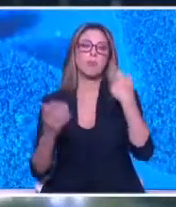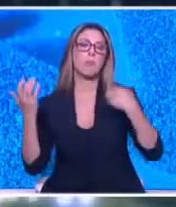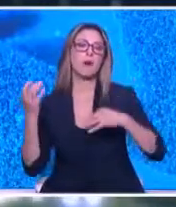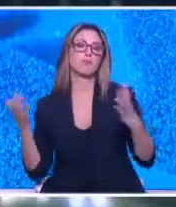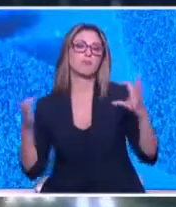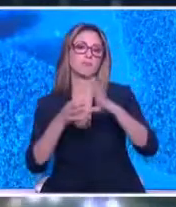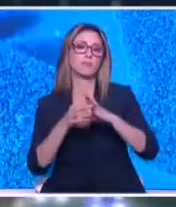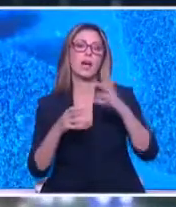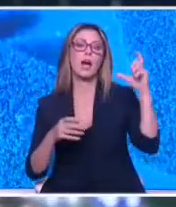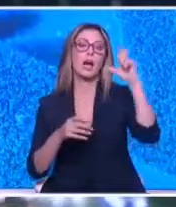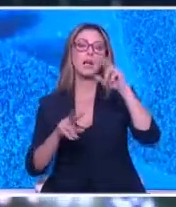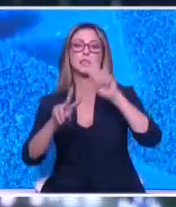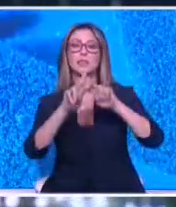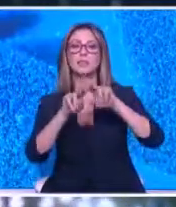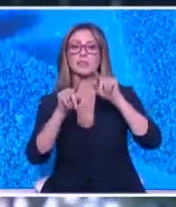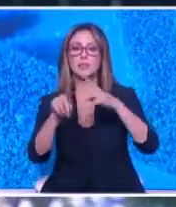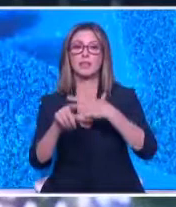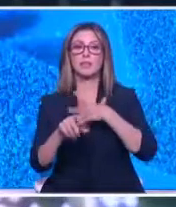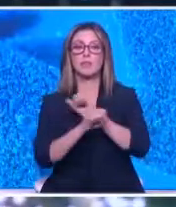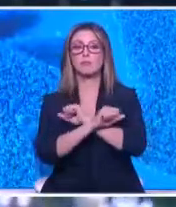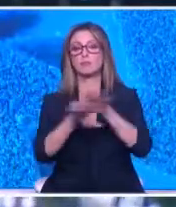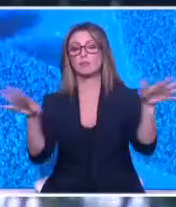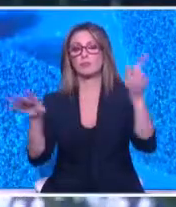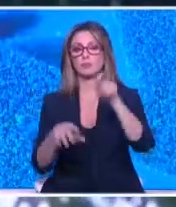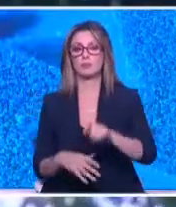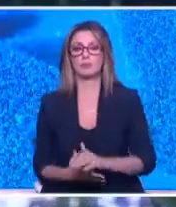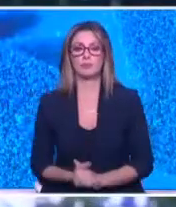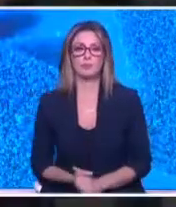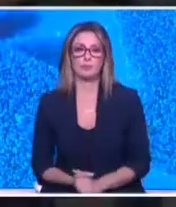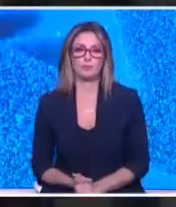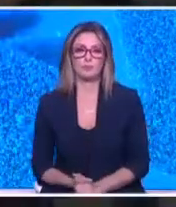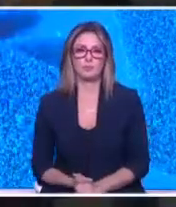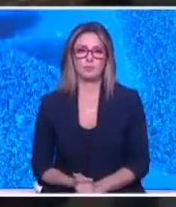buluşturdu. Ayyıldız'ın uyarladığı eserler sosyal medyada büyük beğeni topladı.